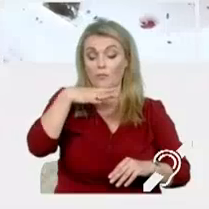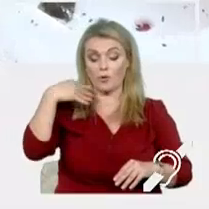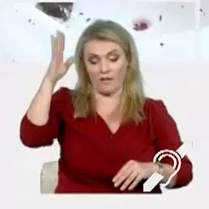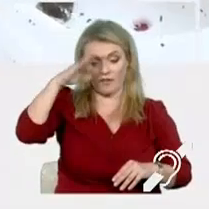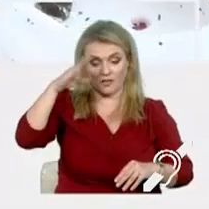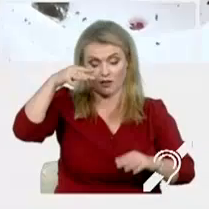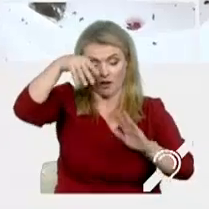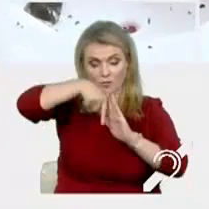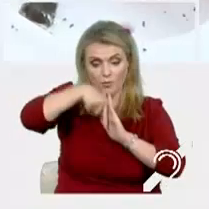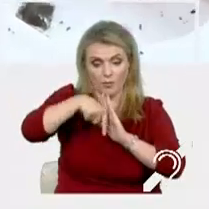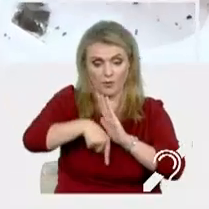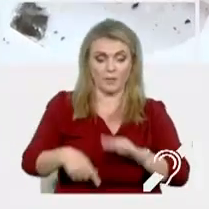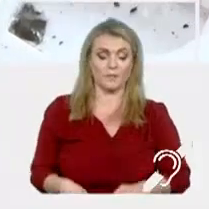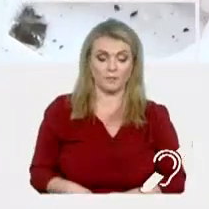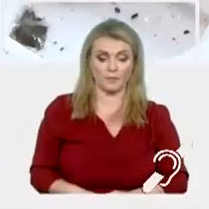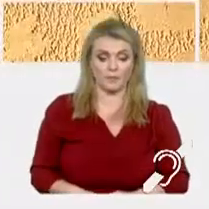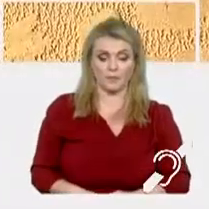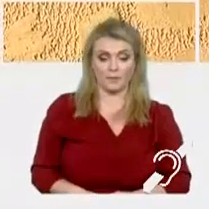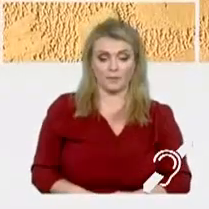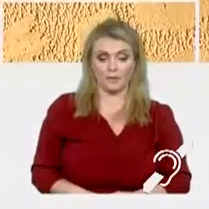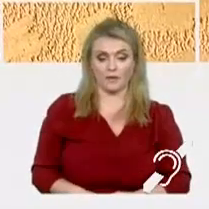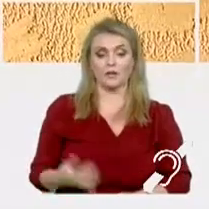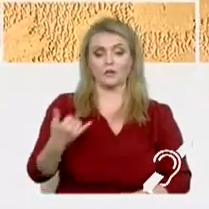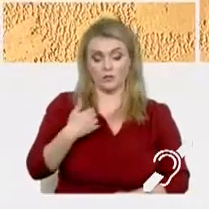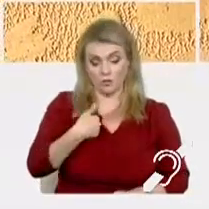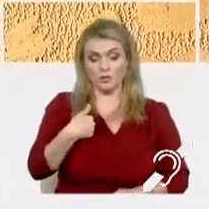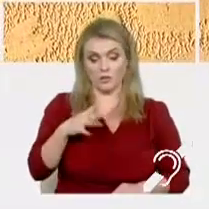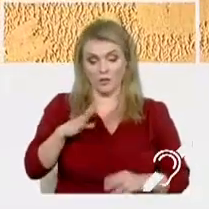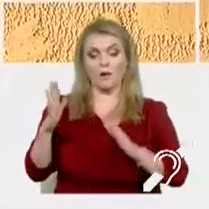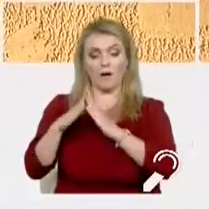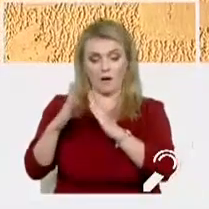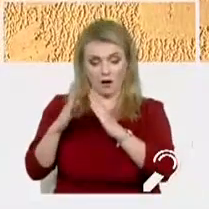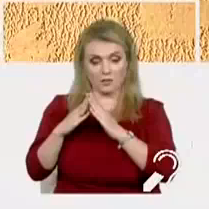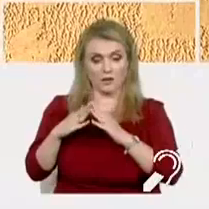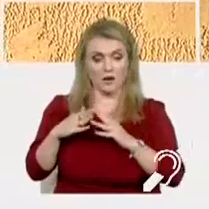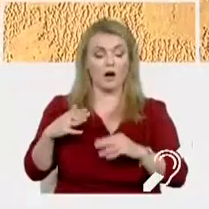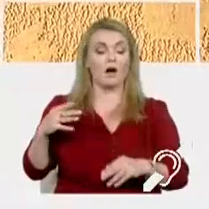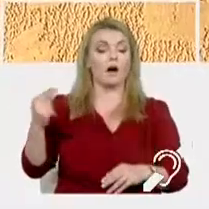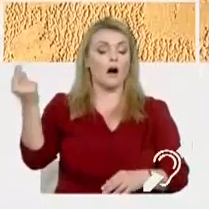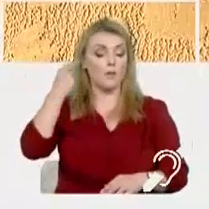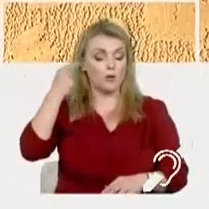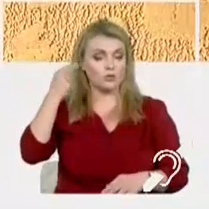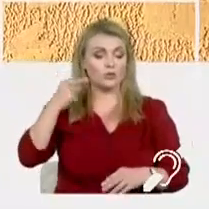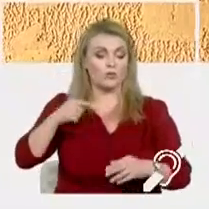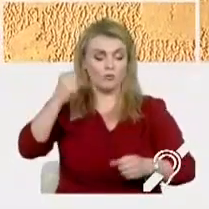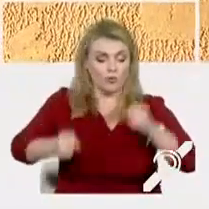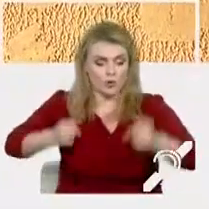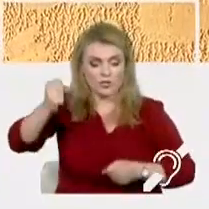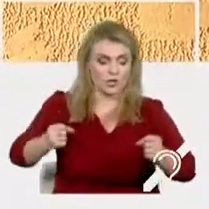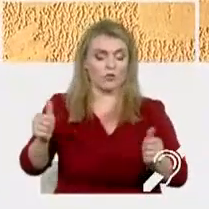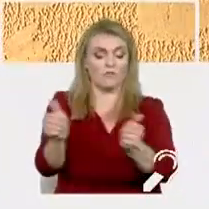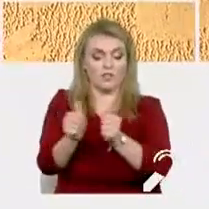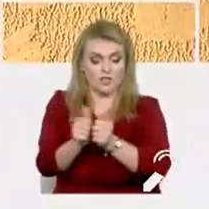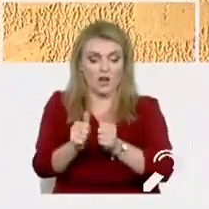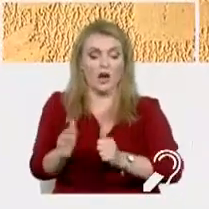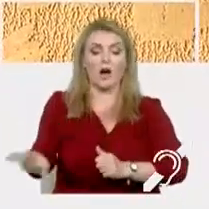enorme și mizează pe ajutorul autorităților. Eram acasă, am auzit cum alergau vecinii,